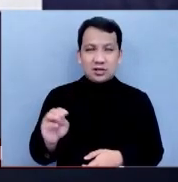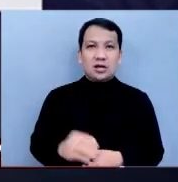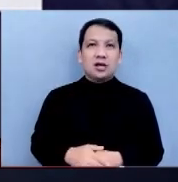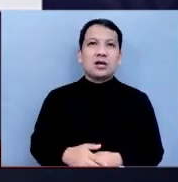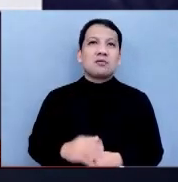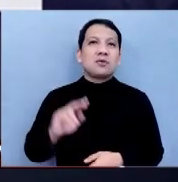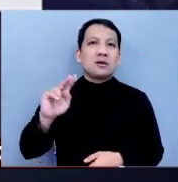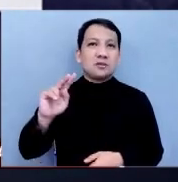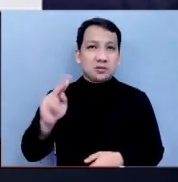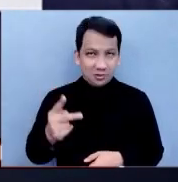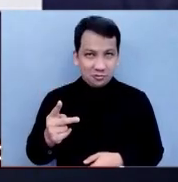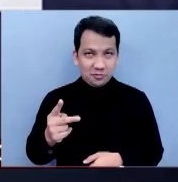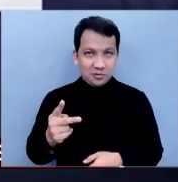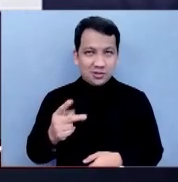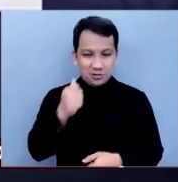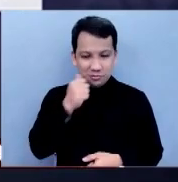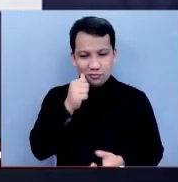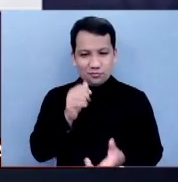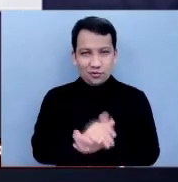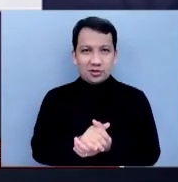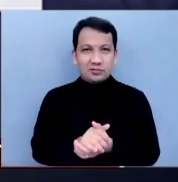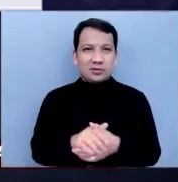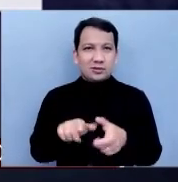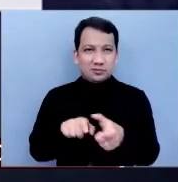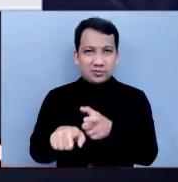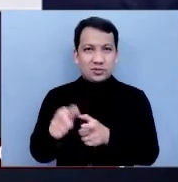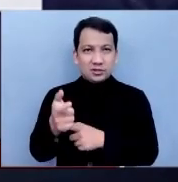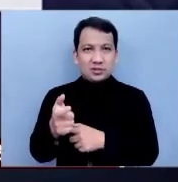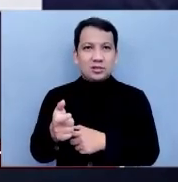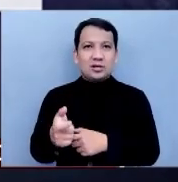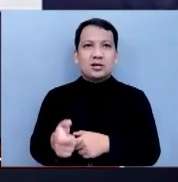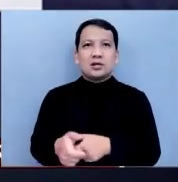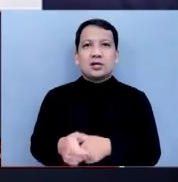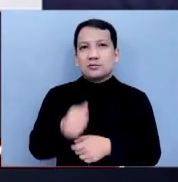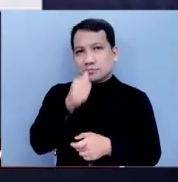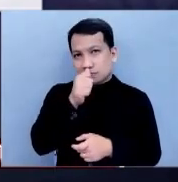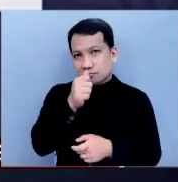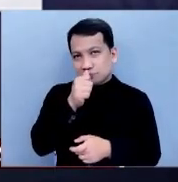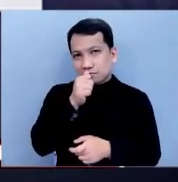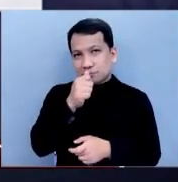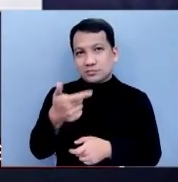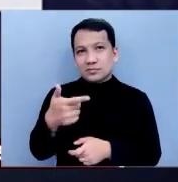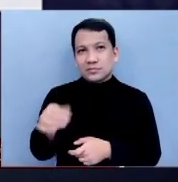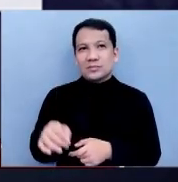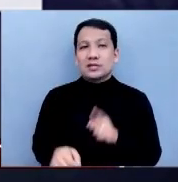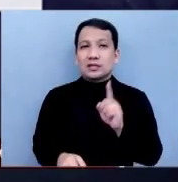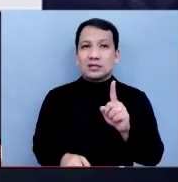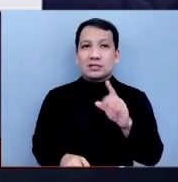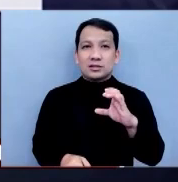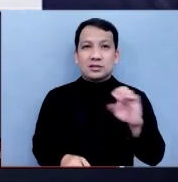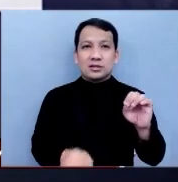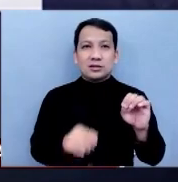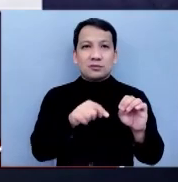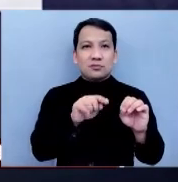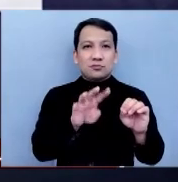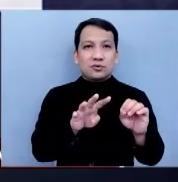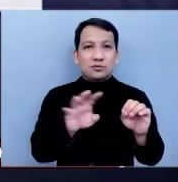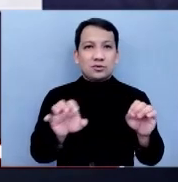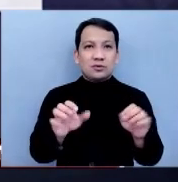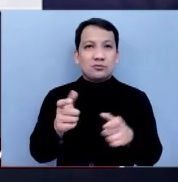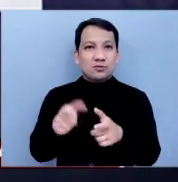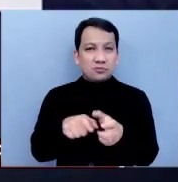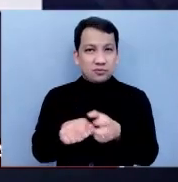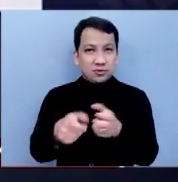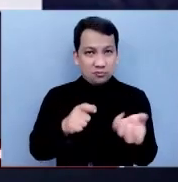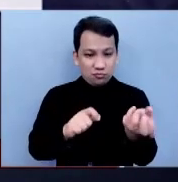kanyang second wife. O, pistol. Thank you. Secret girlfriend naman daw ni Senator Padilla, yung 1 CZ-9mm with suppressor. So, so